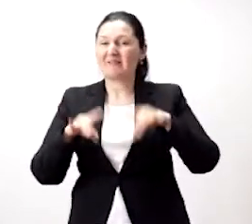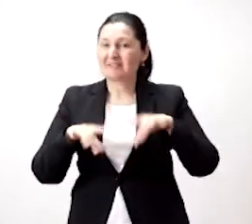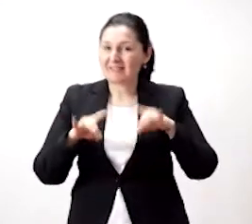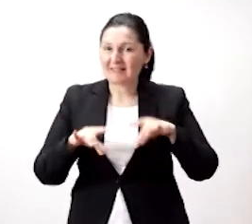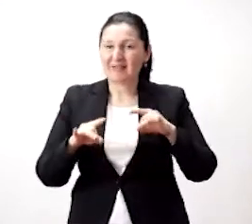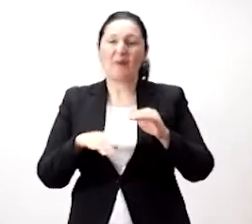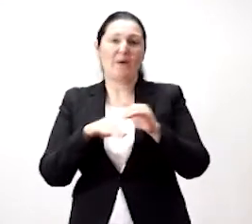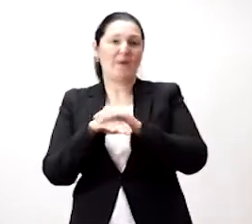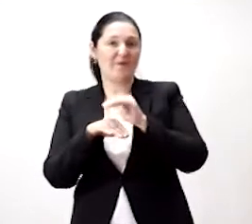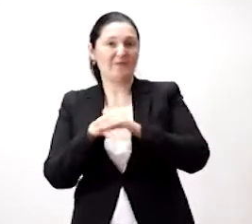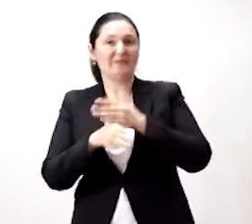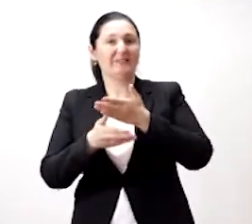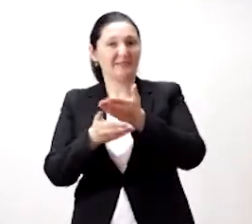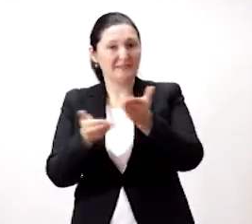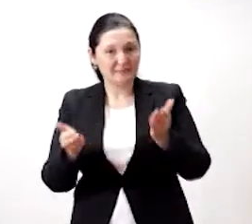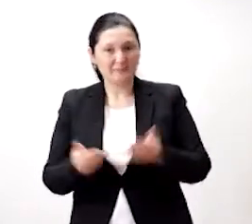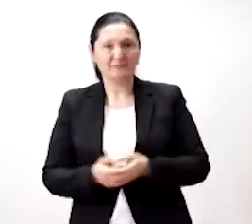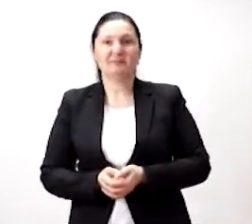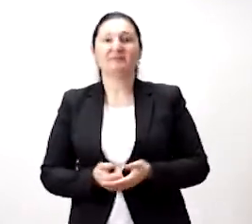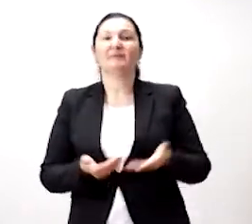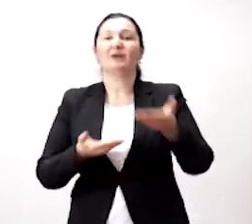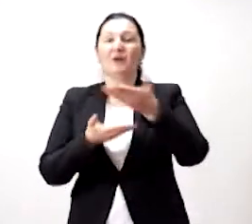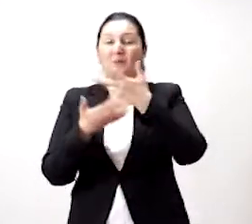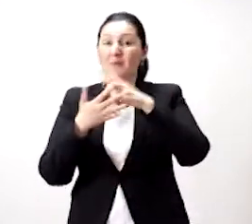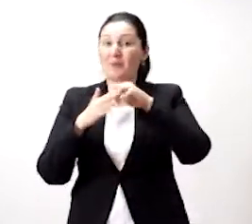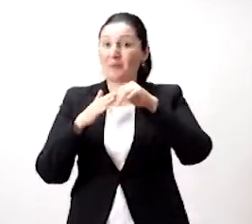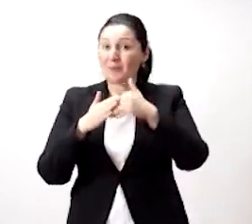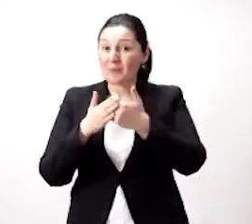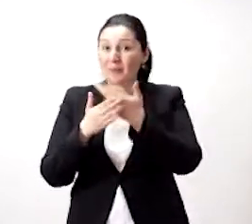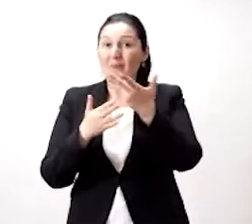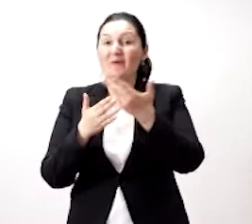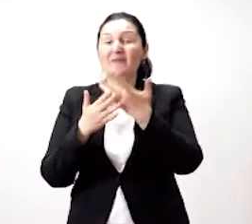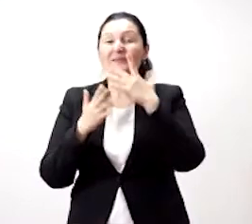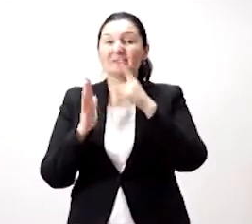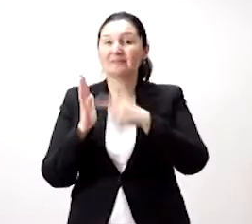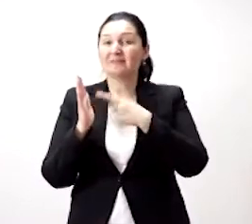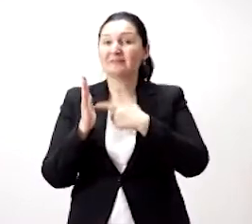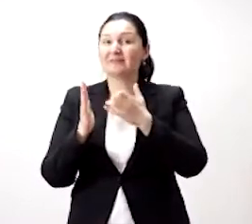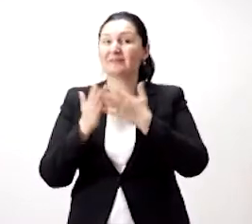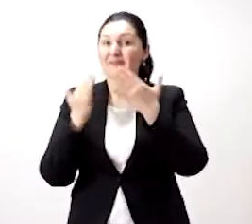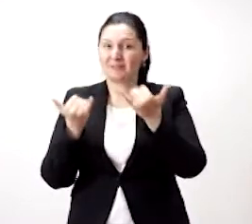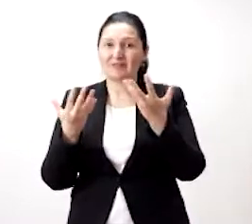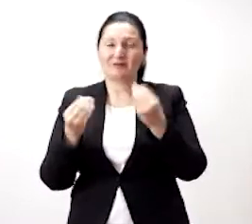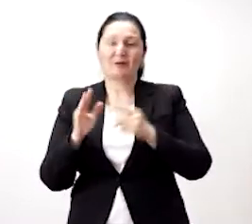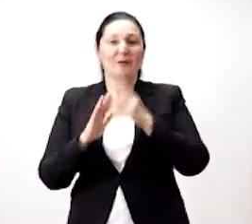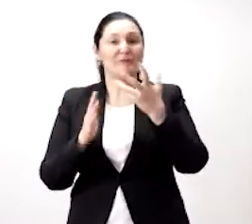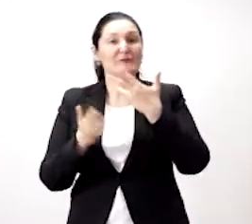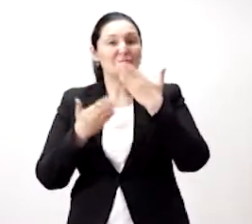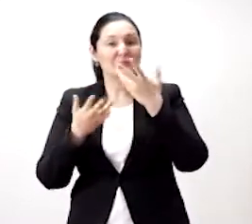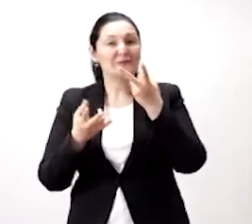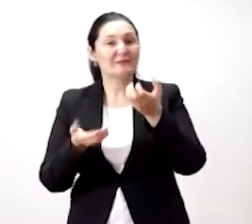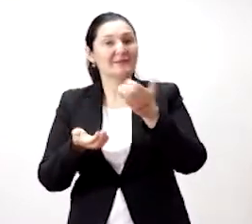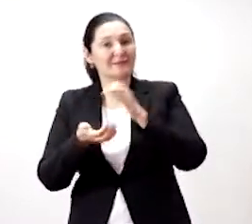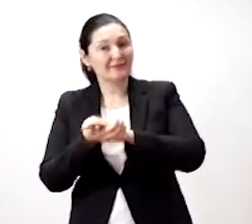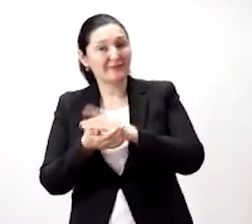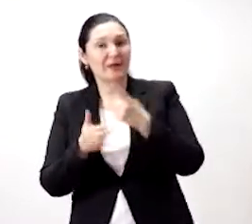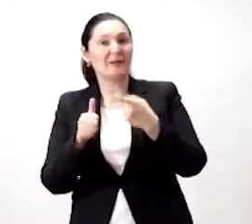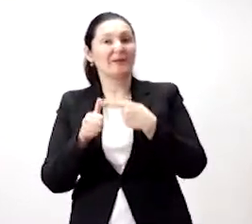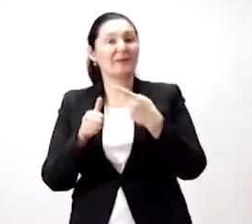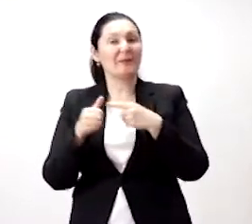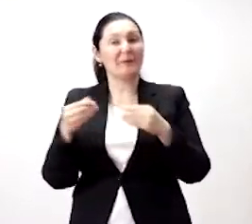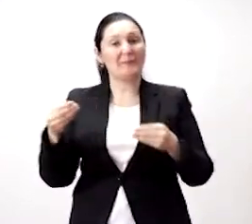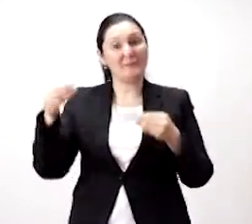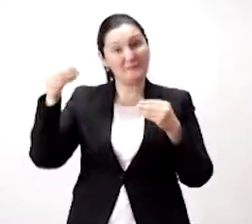Офарин, офарин. Акнун мо бо китоби навбатӣ бо шумо имрӯз шинос мешавем, ки он ном